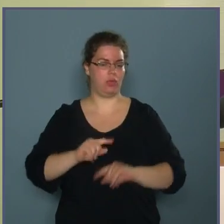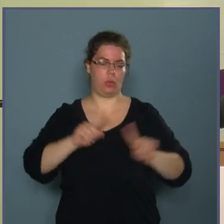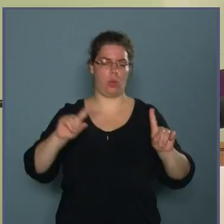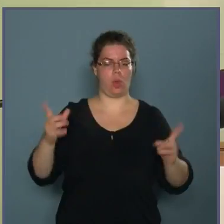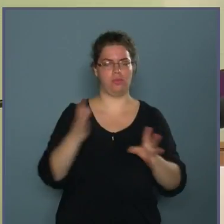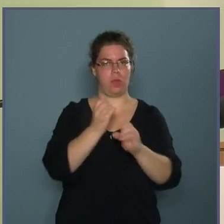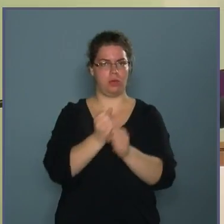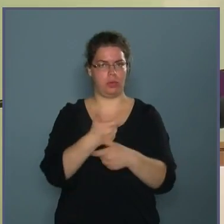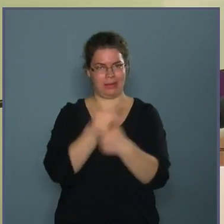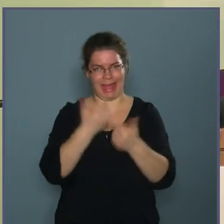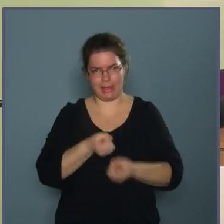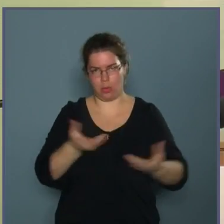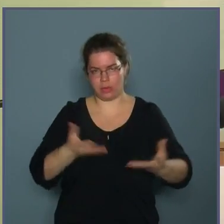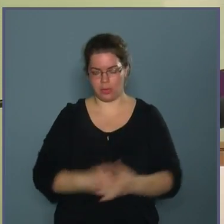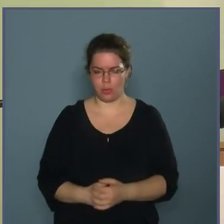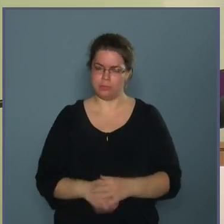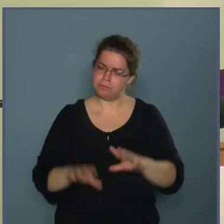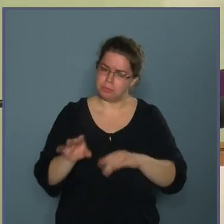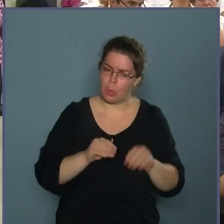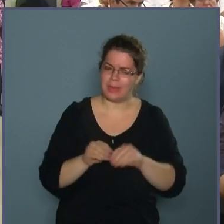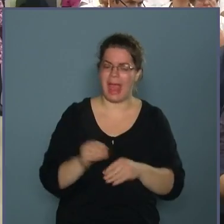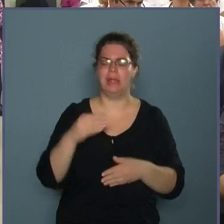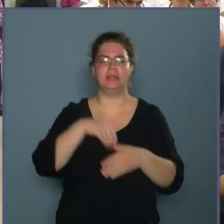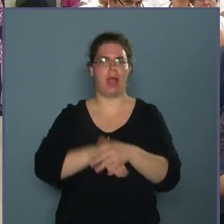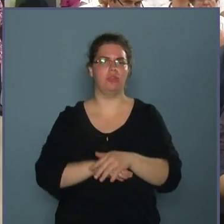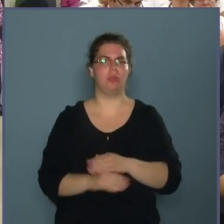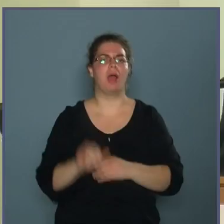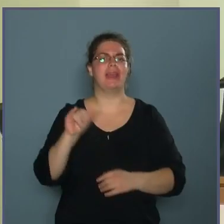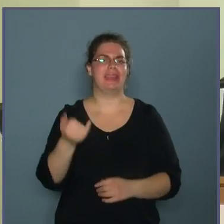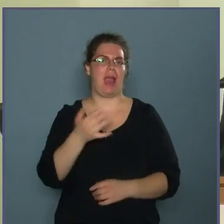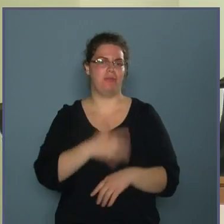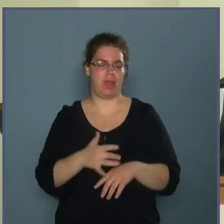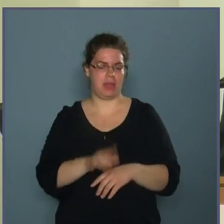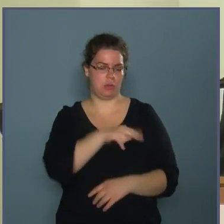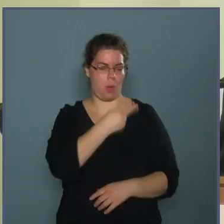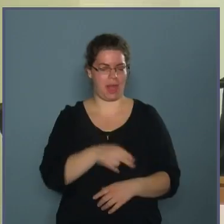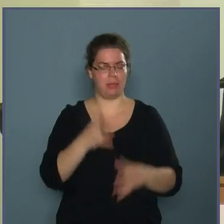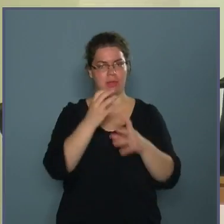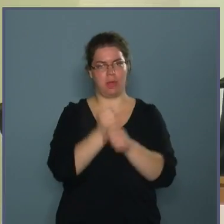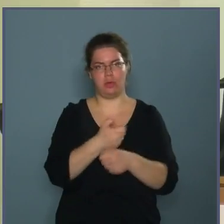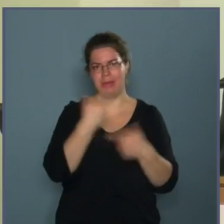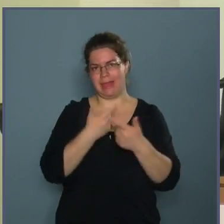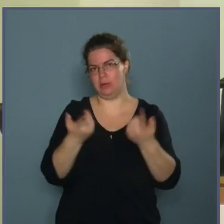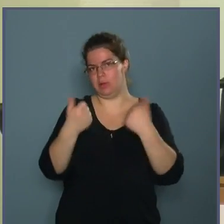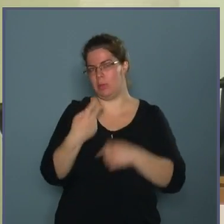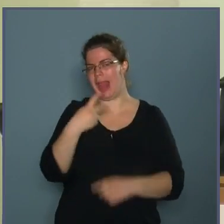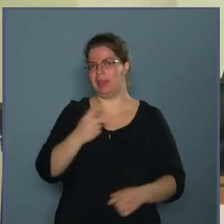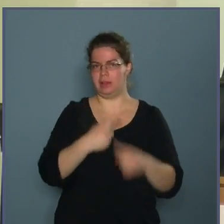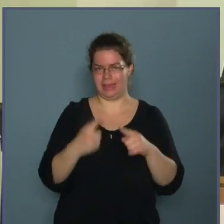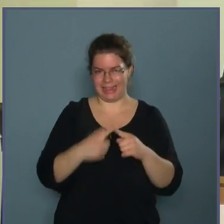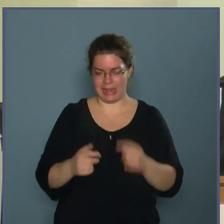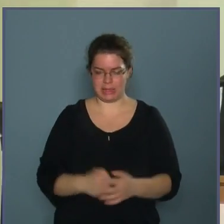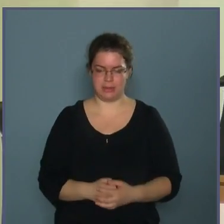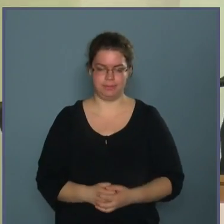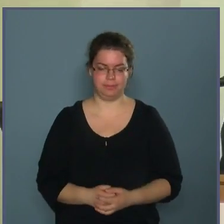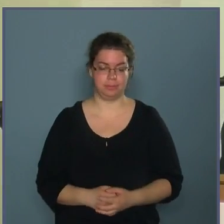is tartottak tájékoztatót. Az összeállításban a Jan Ferenc kórházban tartott tájékoztatóból láthatnak részleteket.